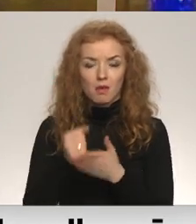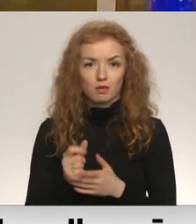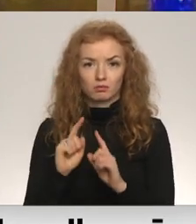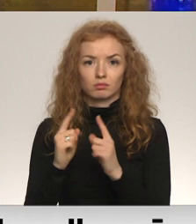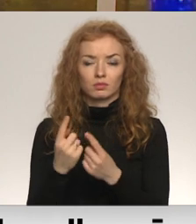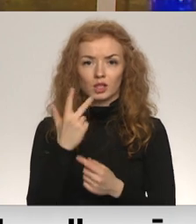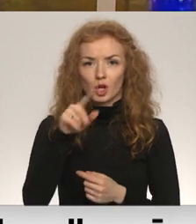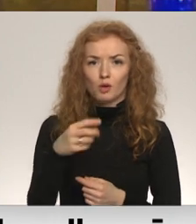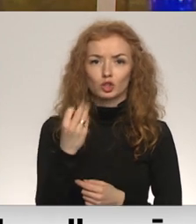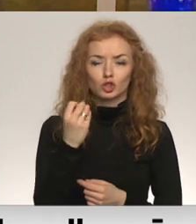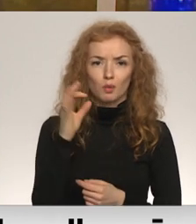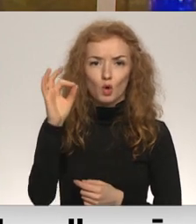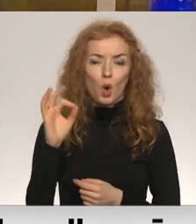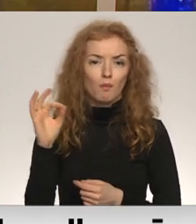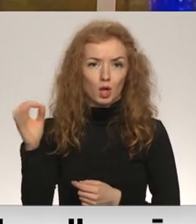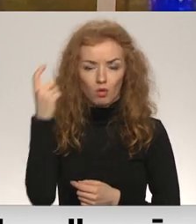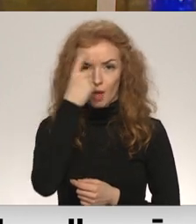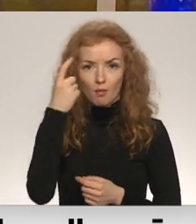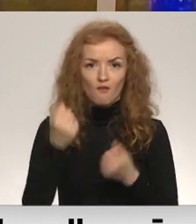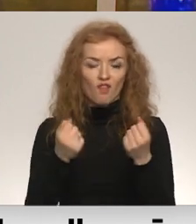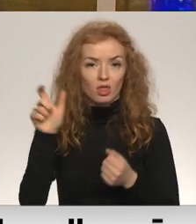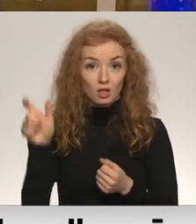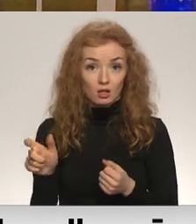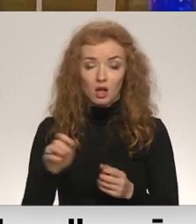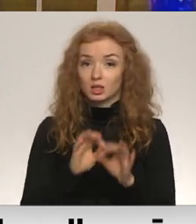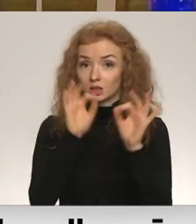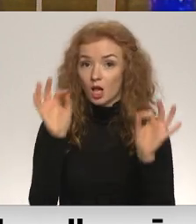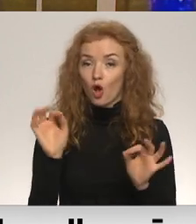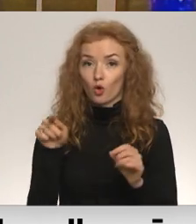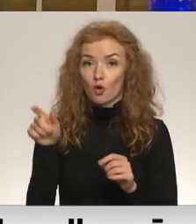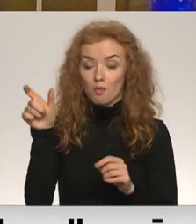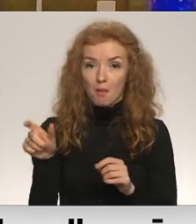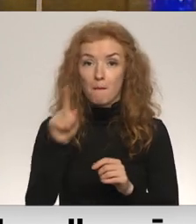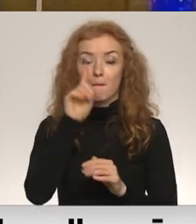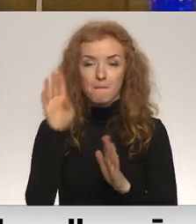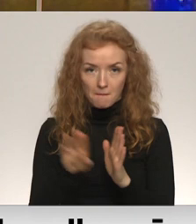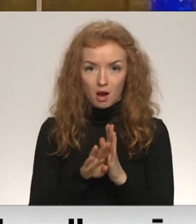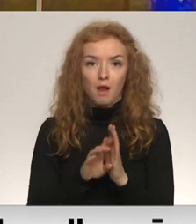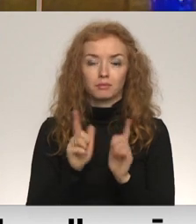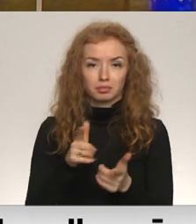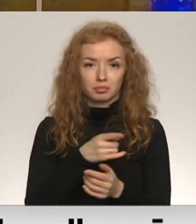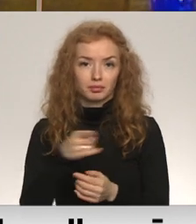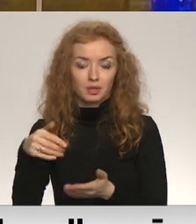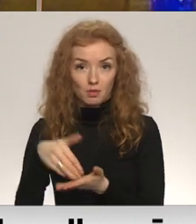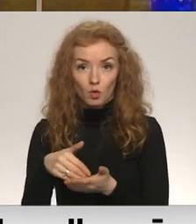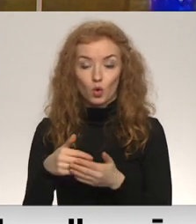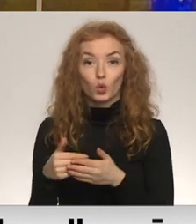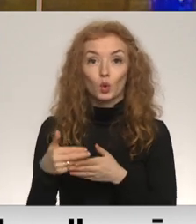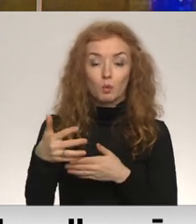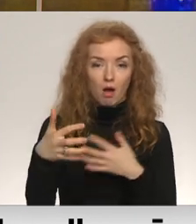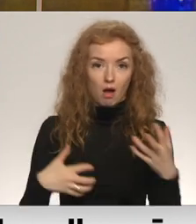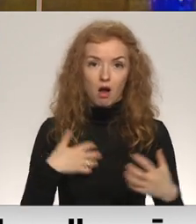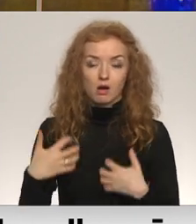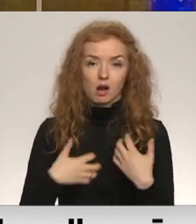autovadītājs 3,14 promiļu reibumā. Lai gan sākotnēji bīstamais braucējs pakļāvās aicinājumam apstāties, turpmākā viņa agresija